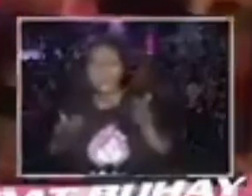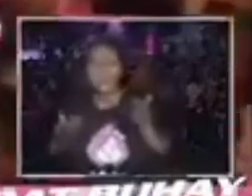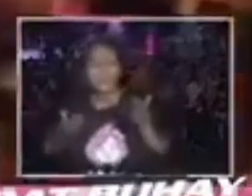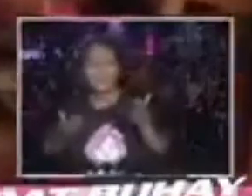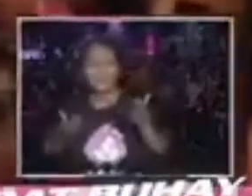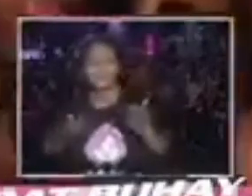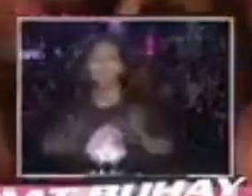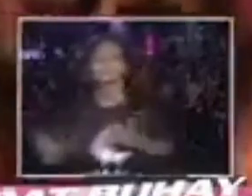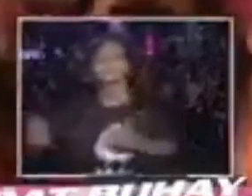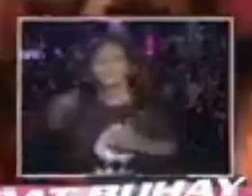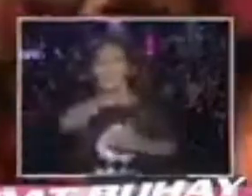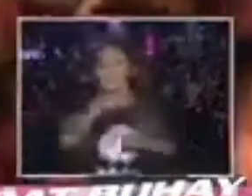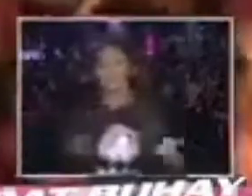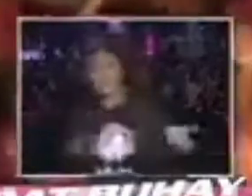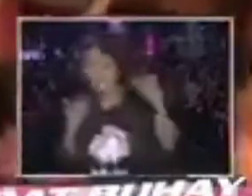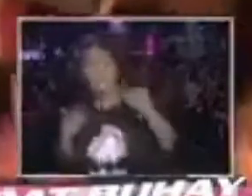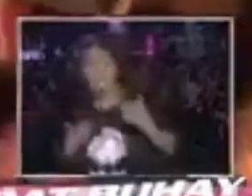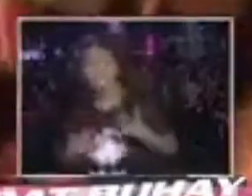Kaya tara na,